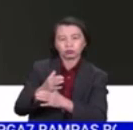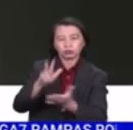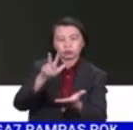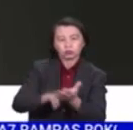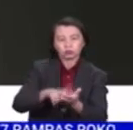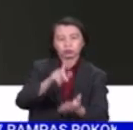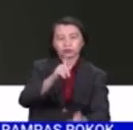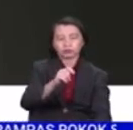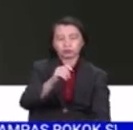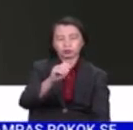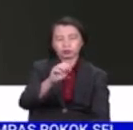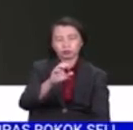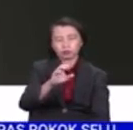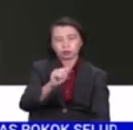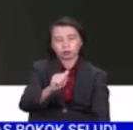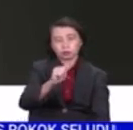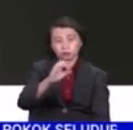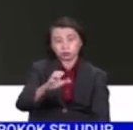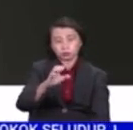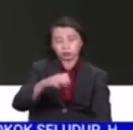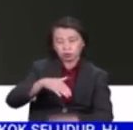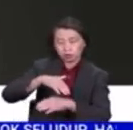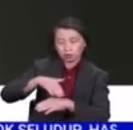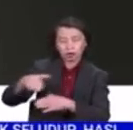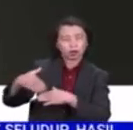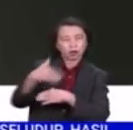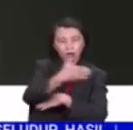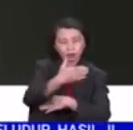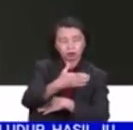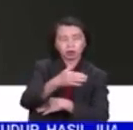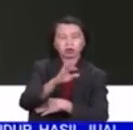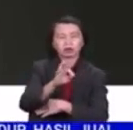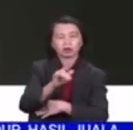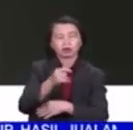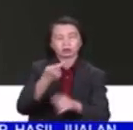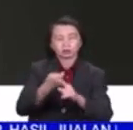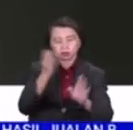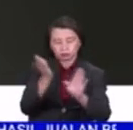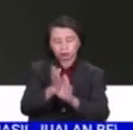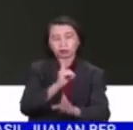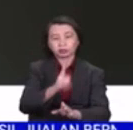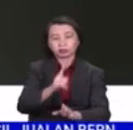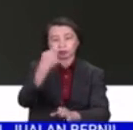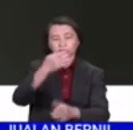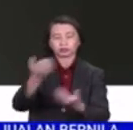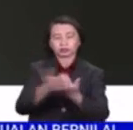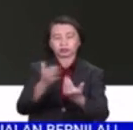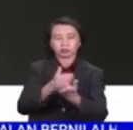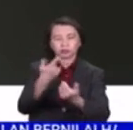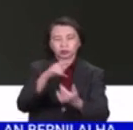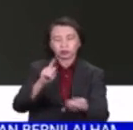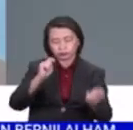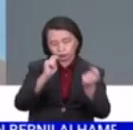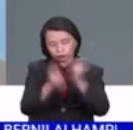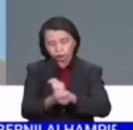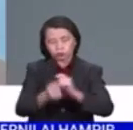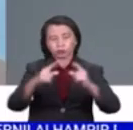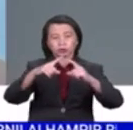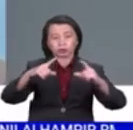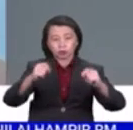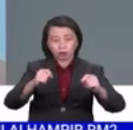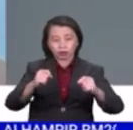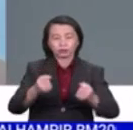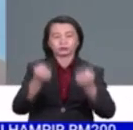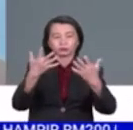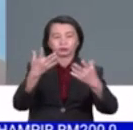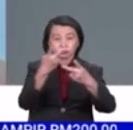verifikasi TAC yang dihantar menerusi SMS daripada Bank Islam bagi memudahkan urusan pertukaran kad.